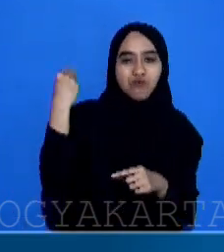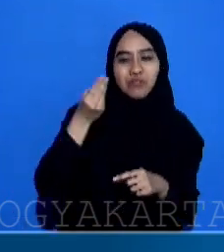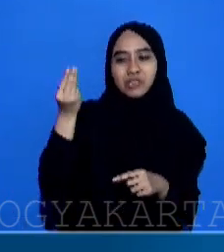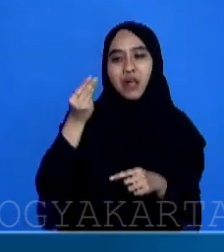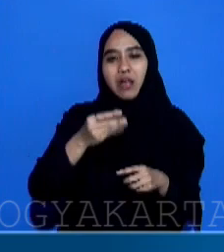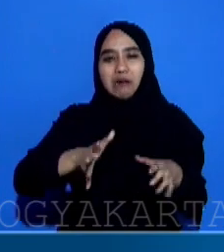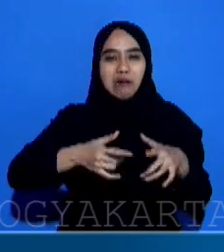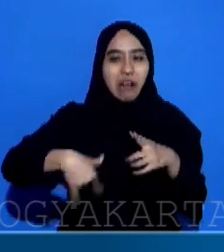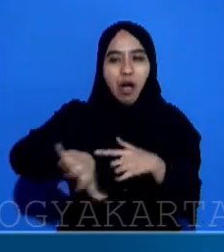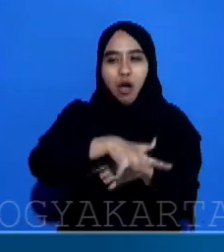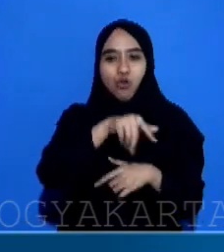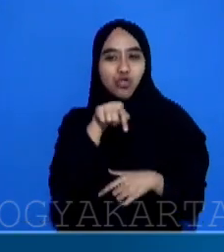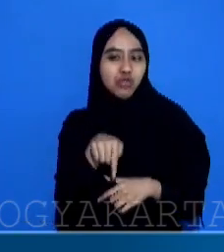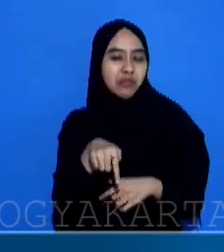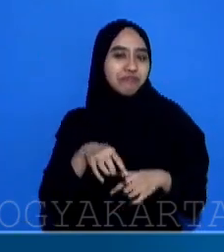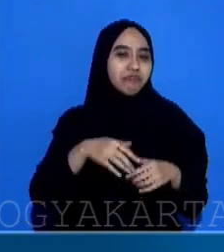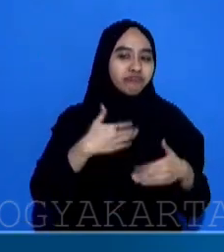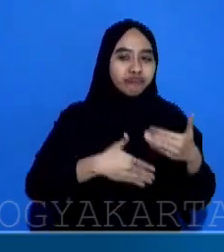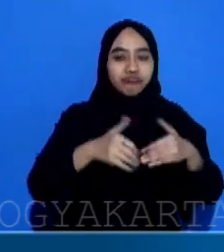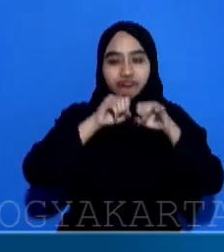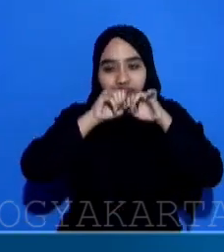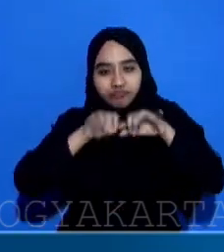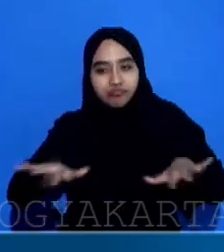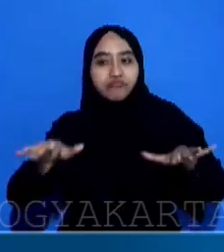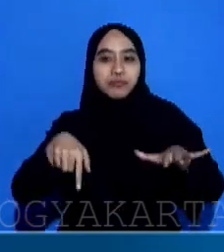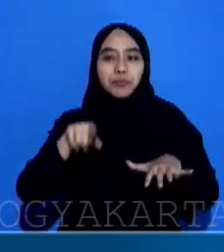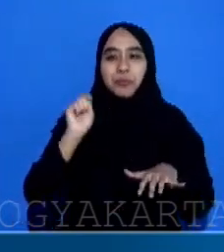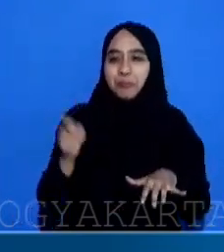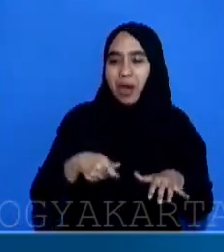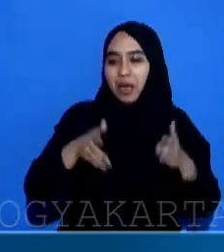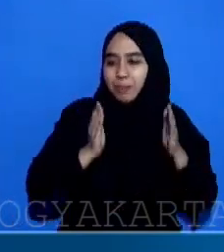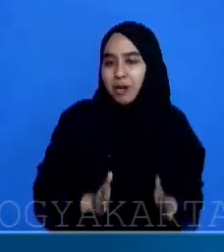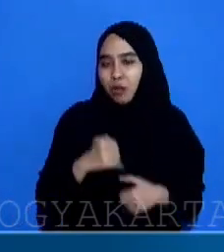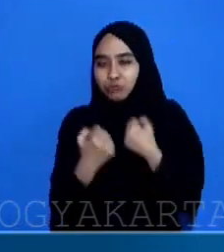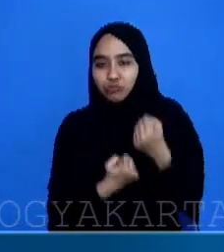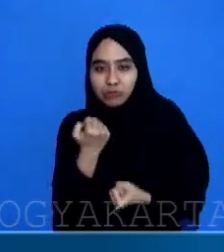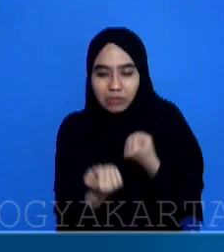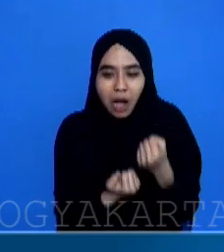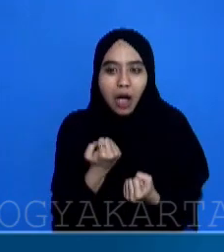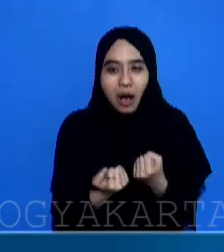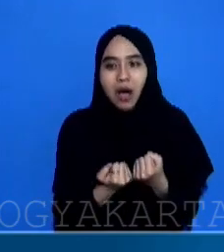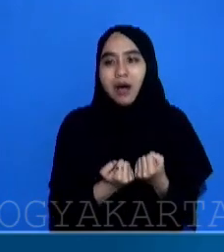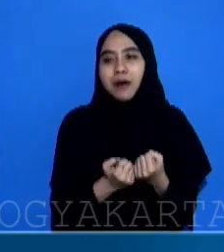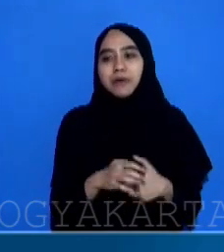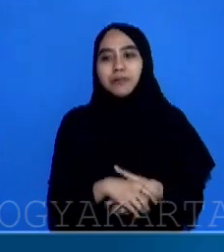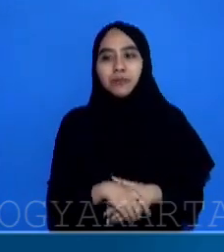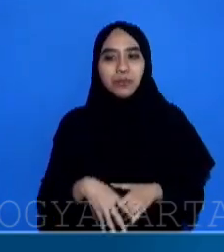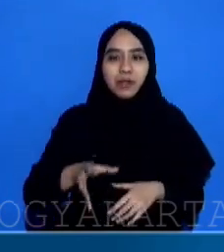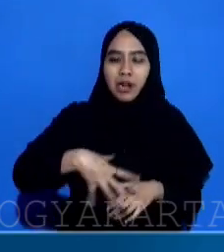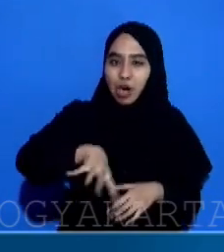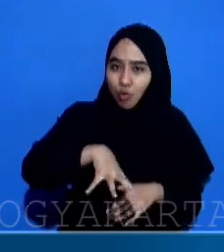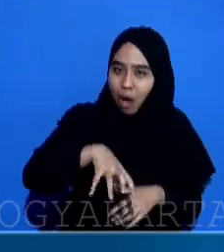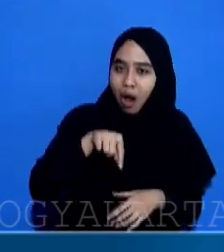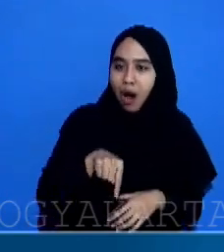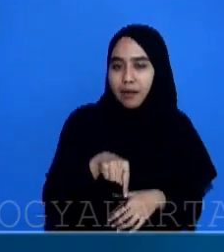terus dikencarkan wisatanya melalui badan usaha milik Kelurahan sementara Kepala Biro tapem DIY kph